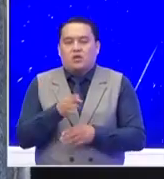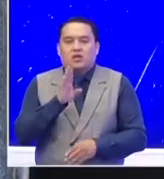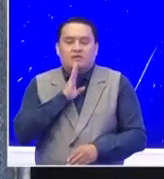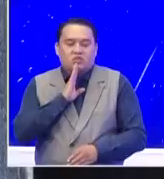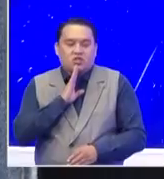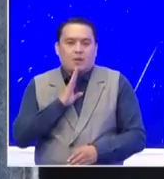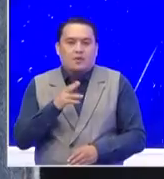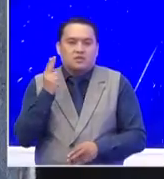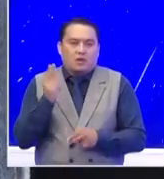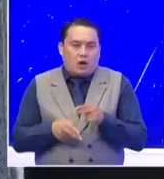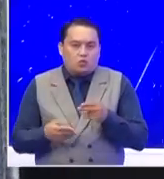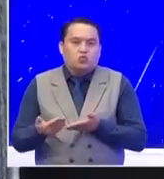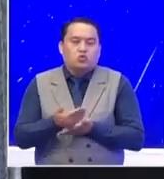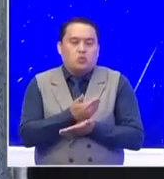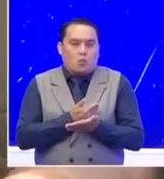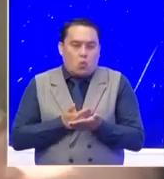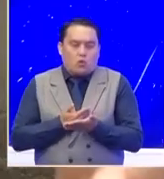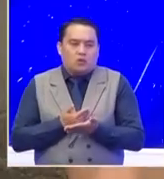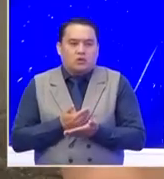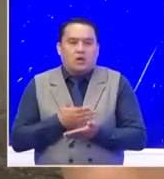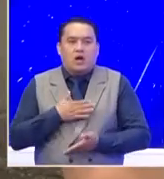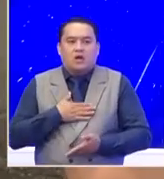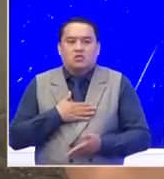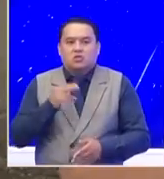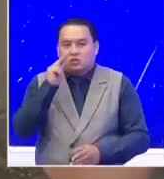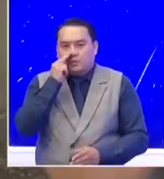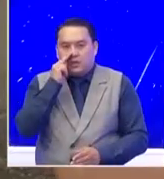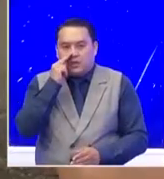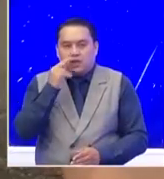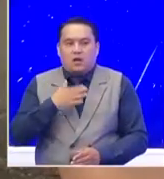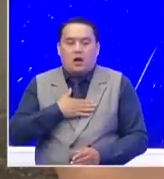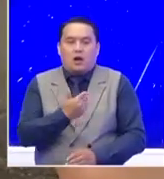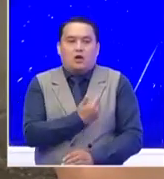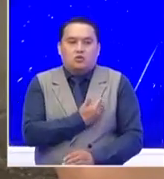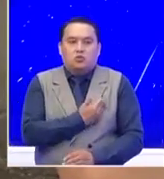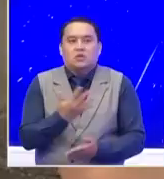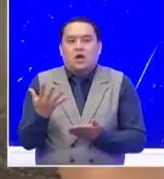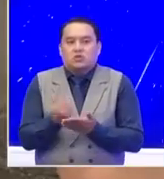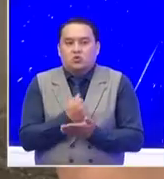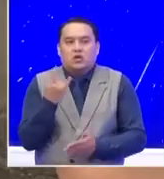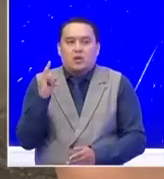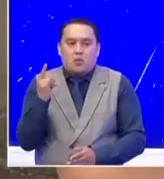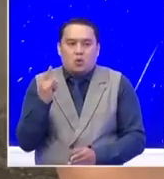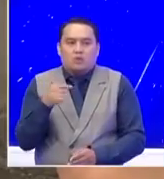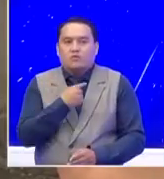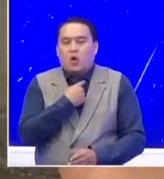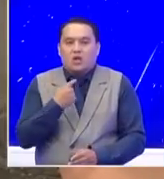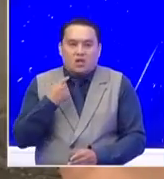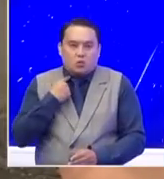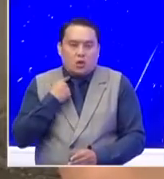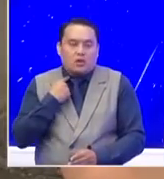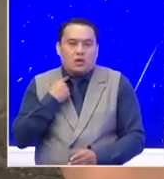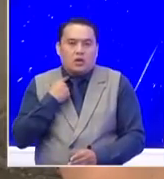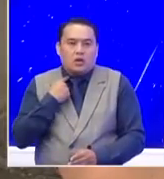мы закончим сбор по нашей девочке из Шымкента, я хочу найти ребенка именно в